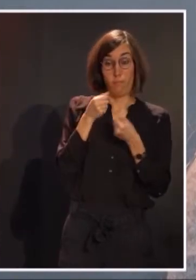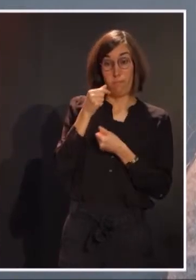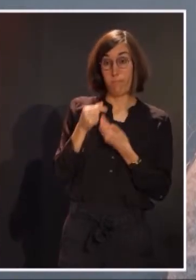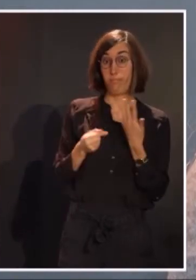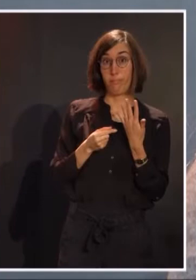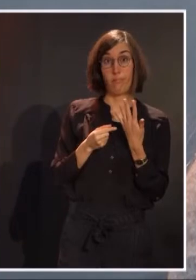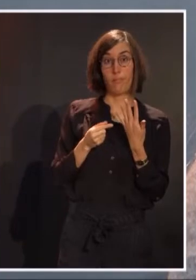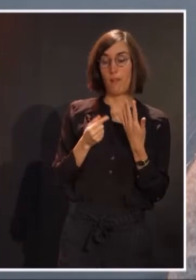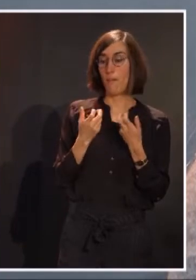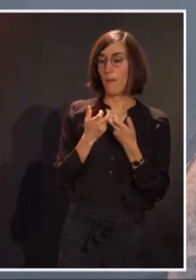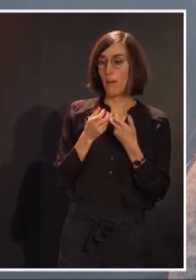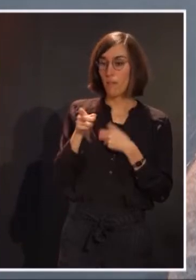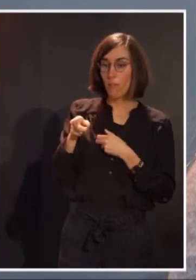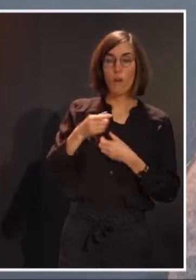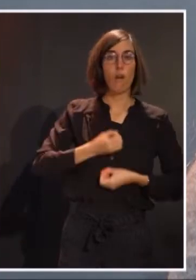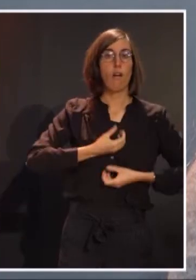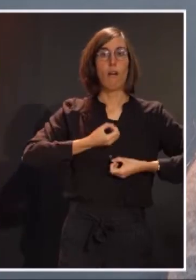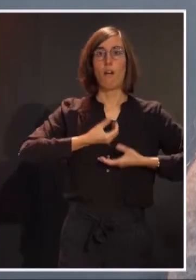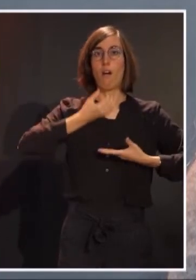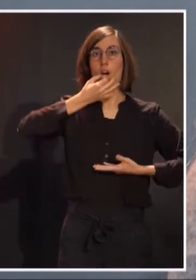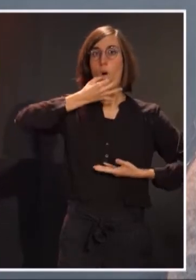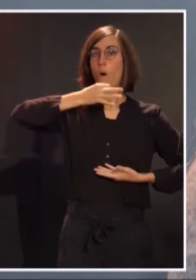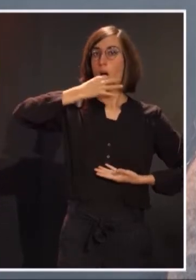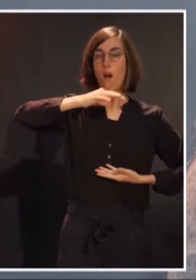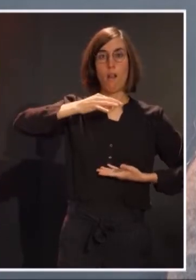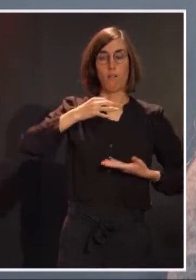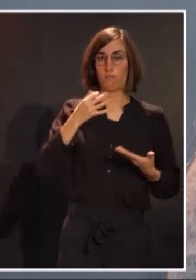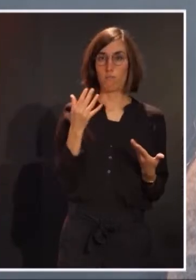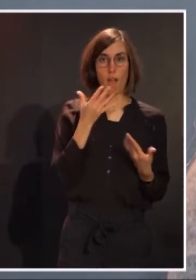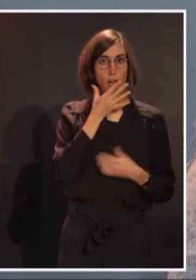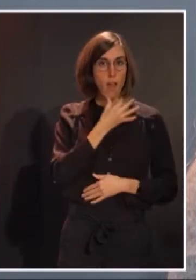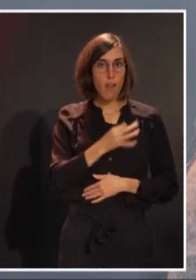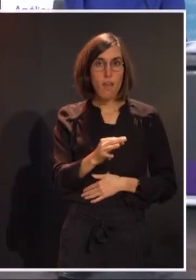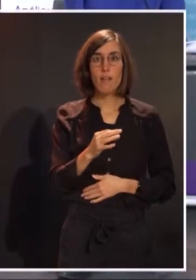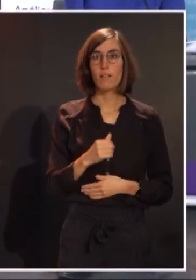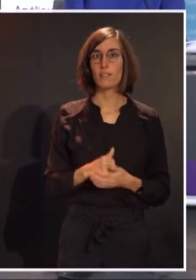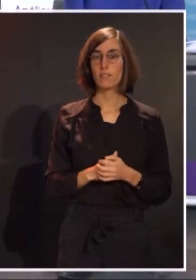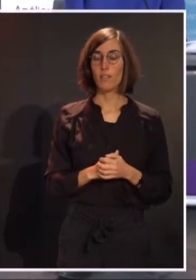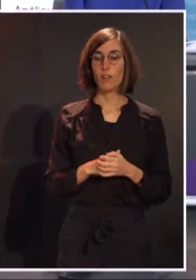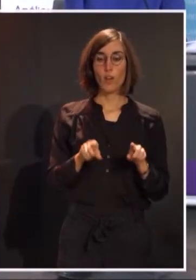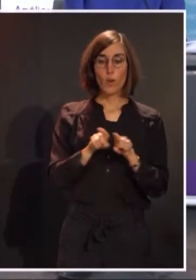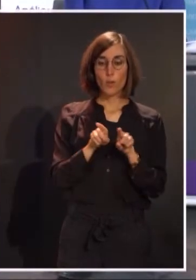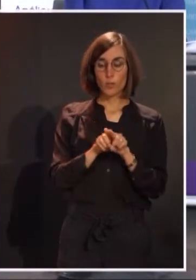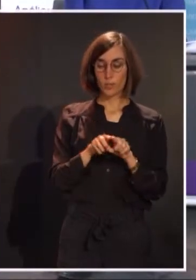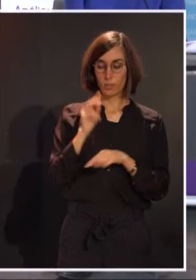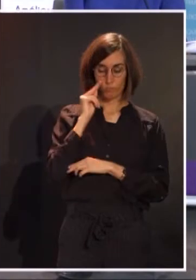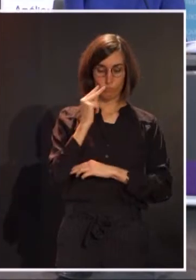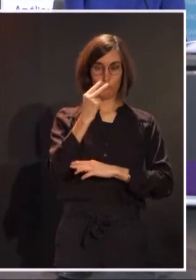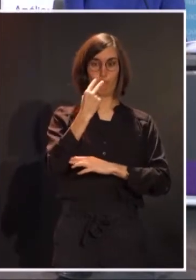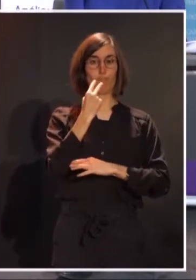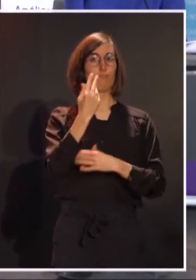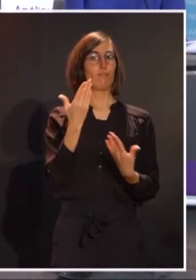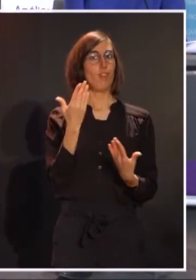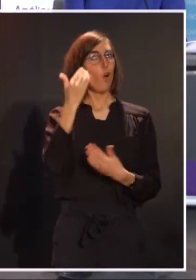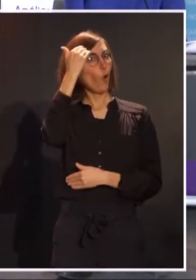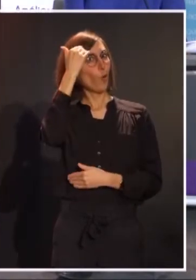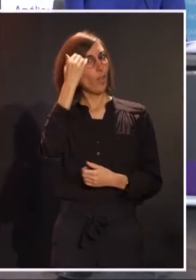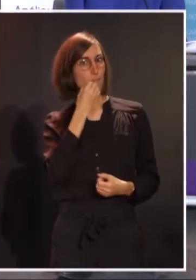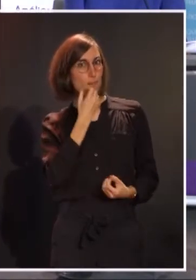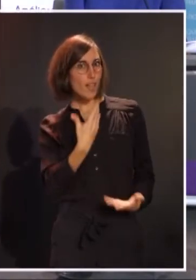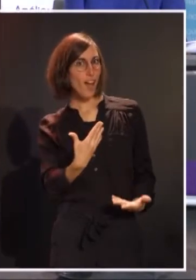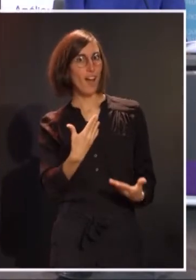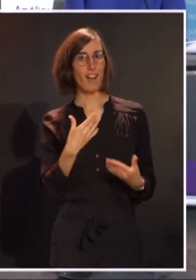très à l'aise à l'oral, qui se connaît très bien et puis qui est très volontaire.